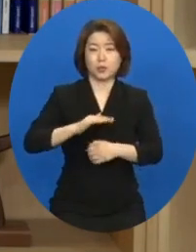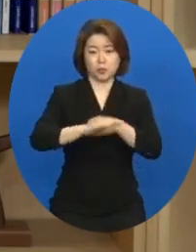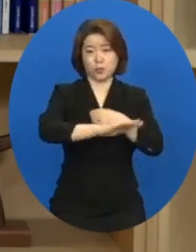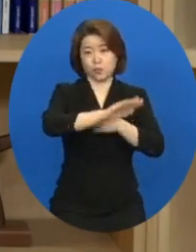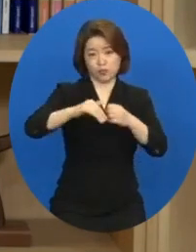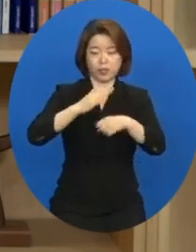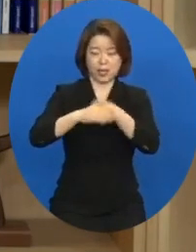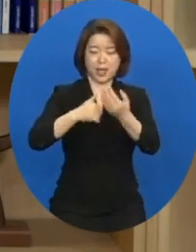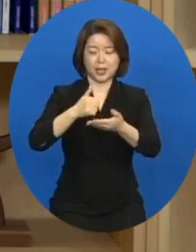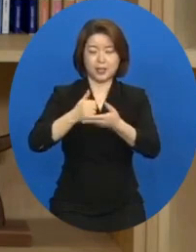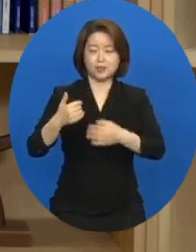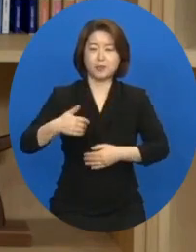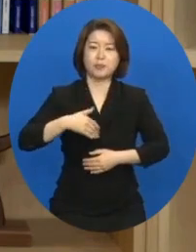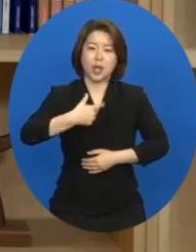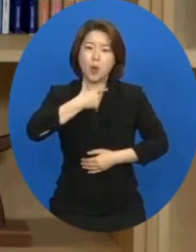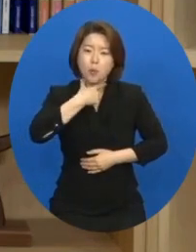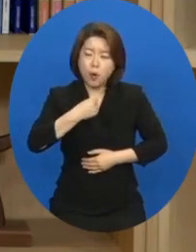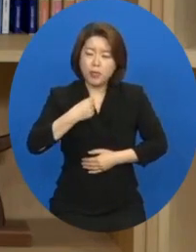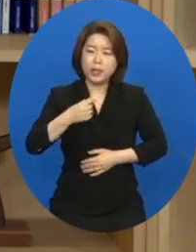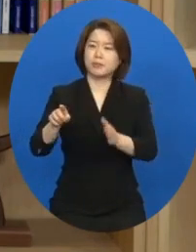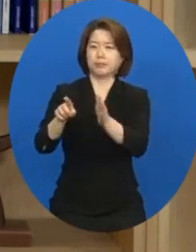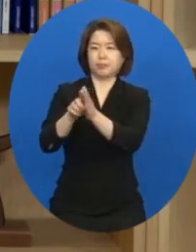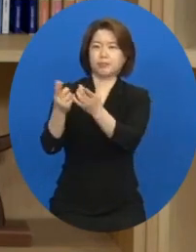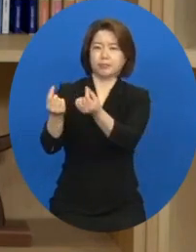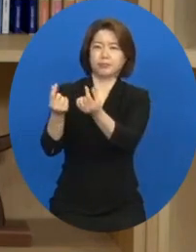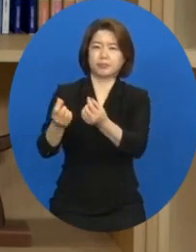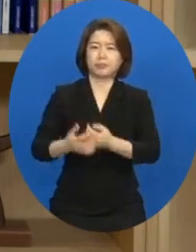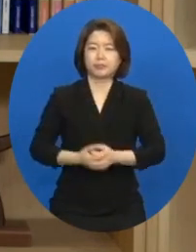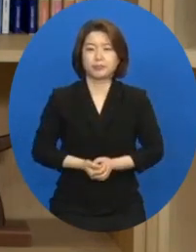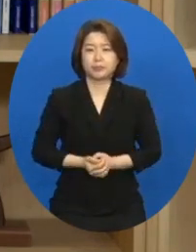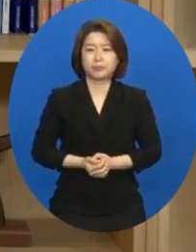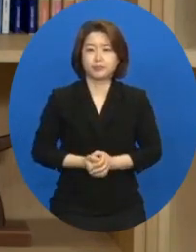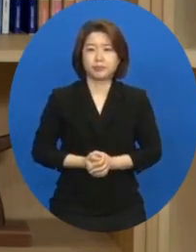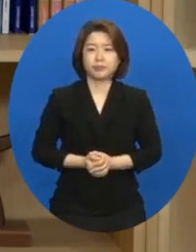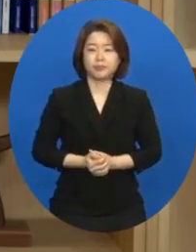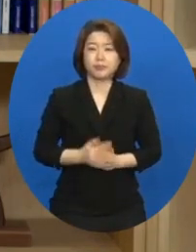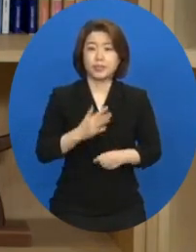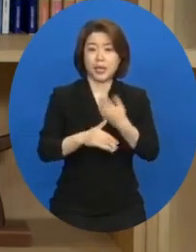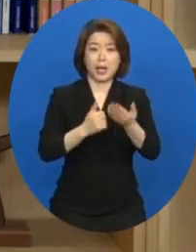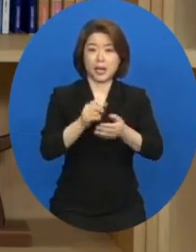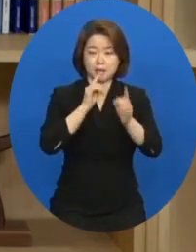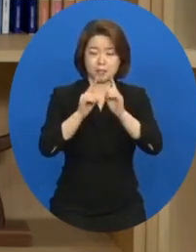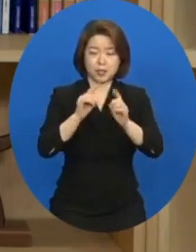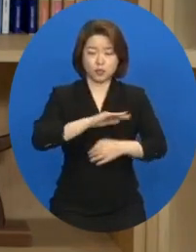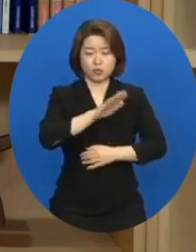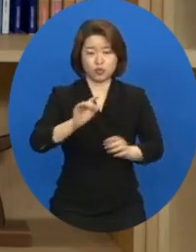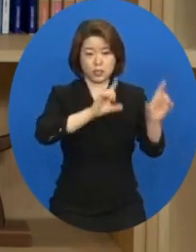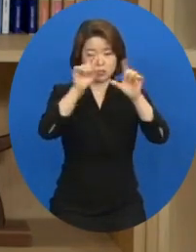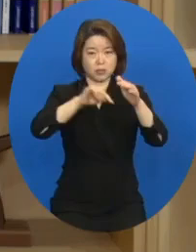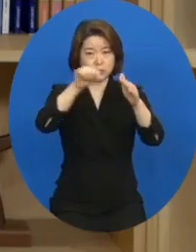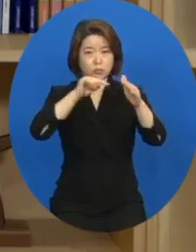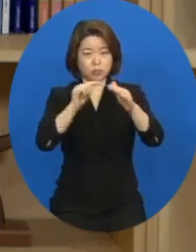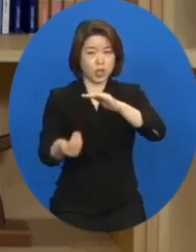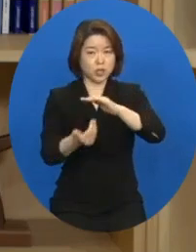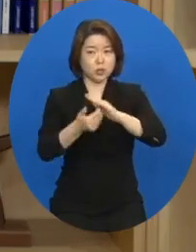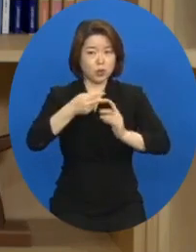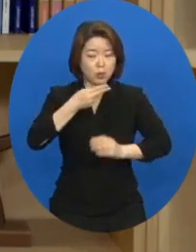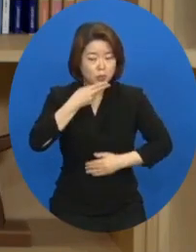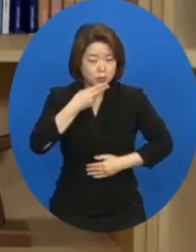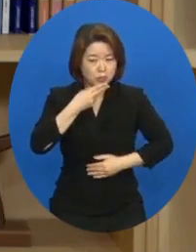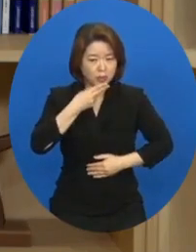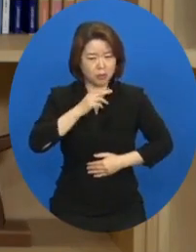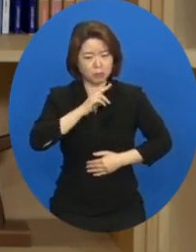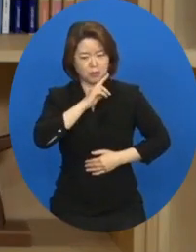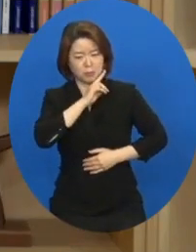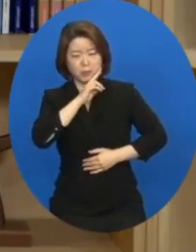우리에게 원하시는 믿음입니다 하나님의 말씀이 우리의 삶 속에 이루어지지 않을 때 의심만 해서는